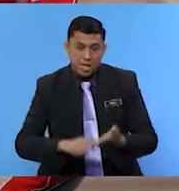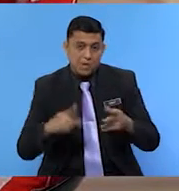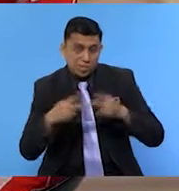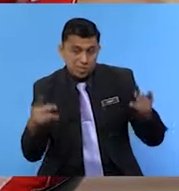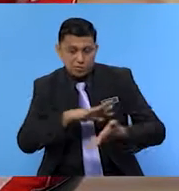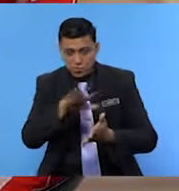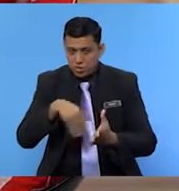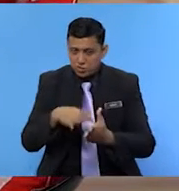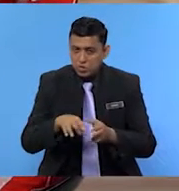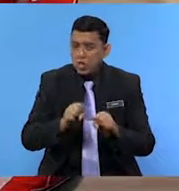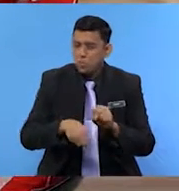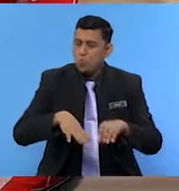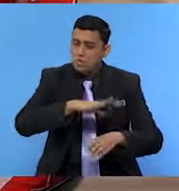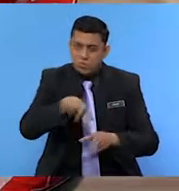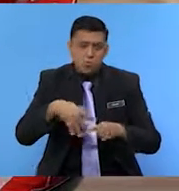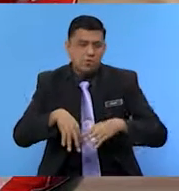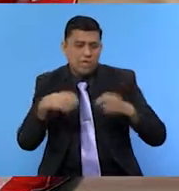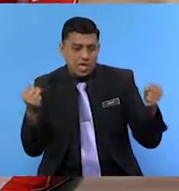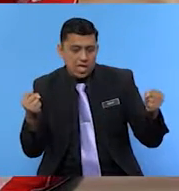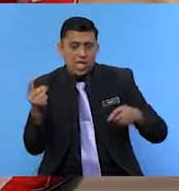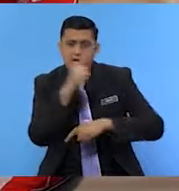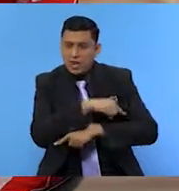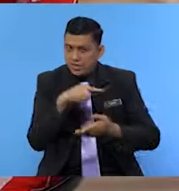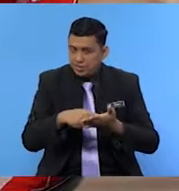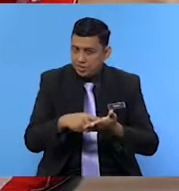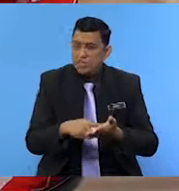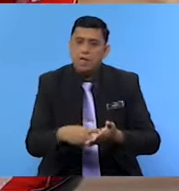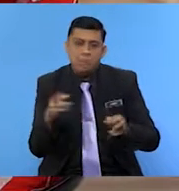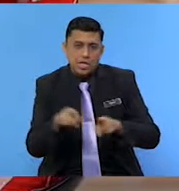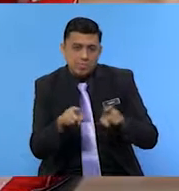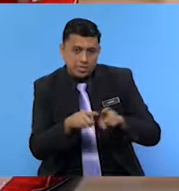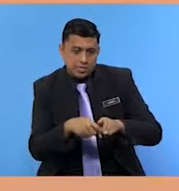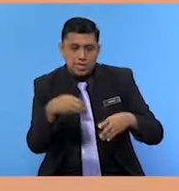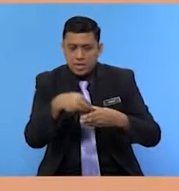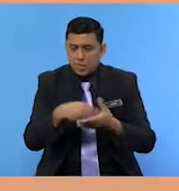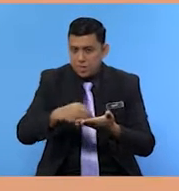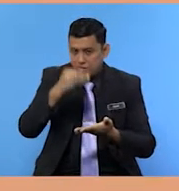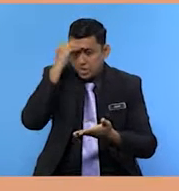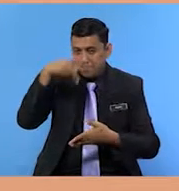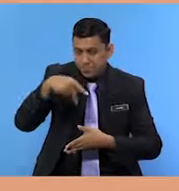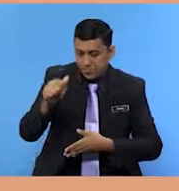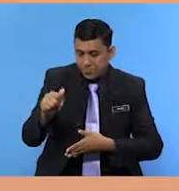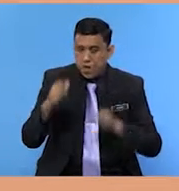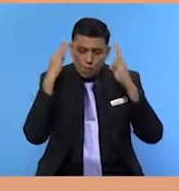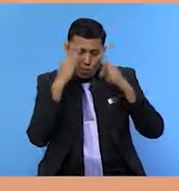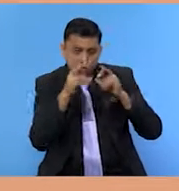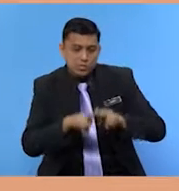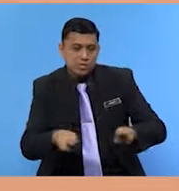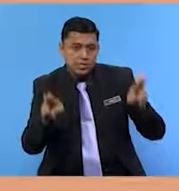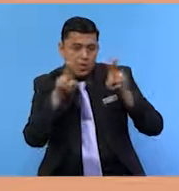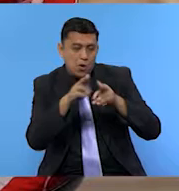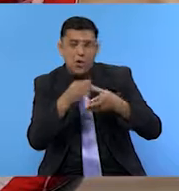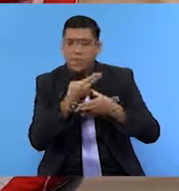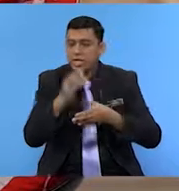kabar semua? Semoga semuanya sihat. Jadi hari ini kita bersiaran lagi bagi mata pelajaran pengajian am dan fokus utama ialah bahagian